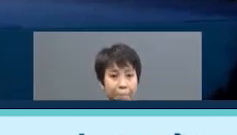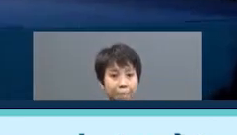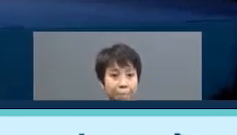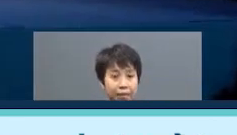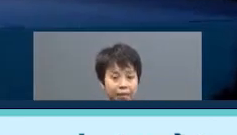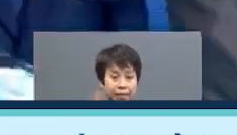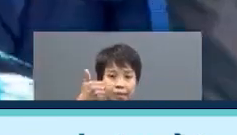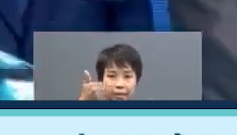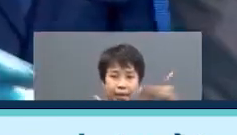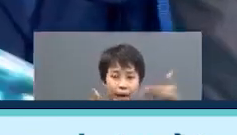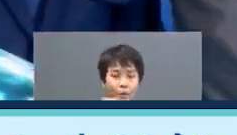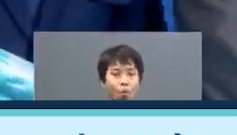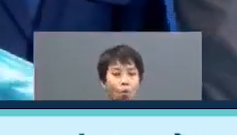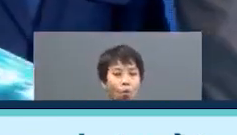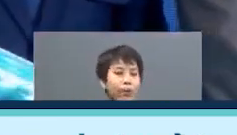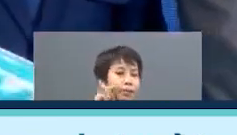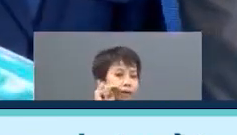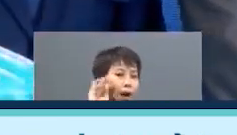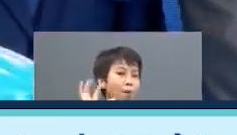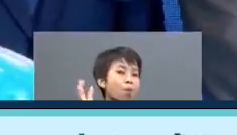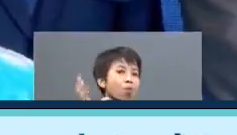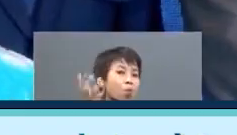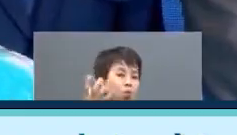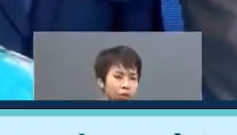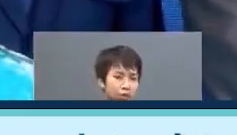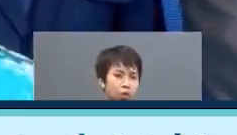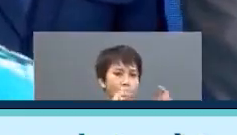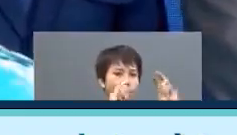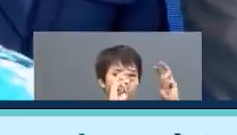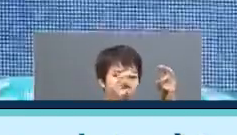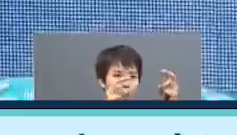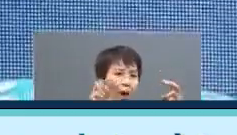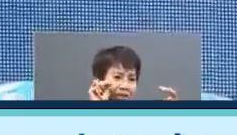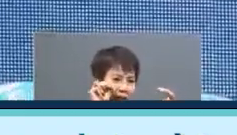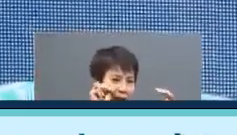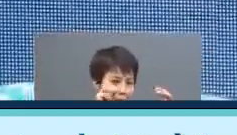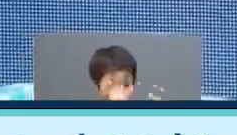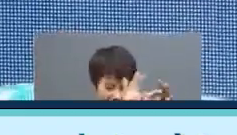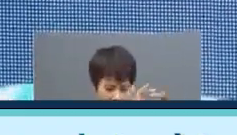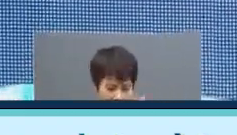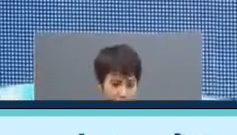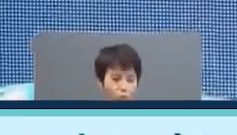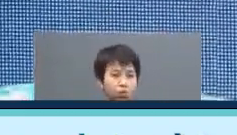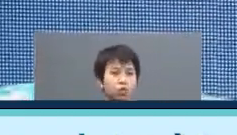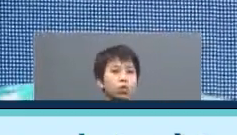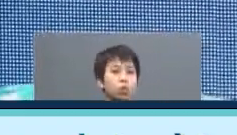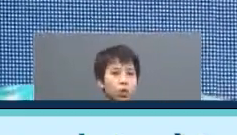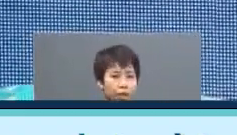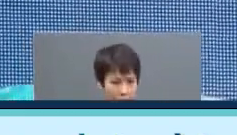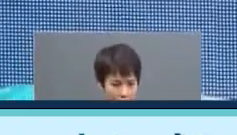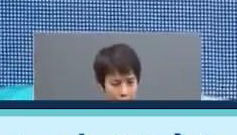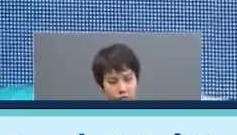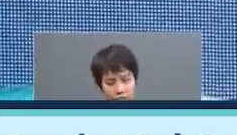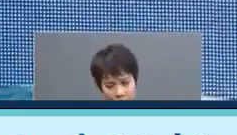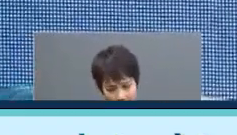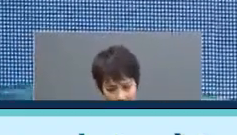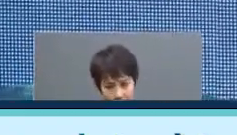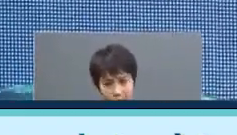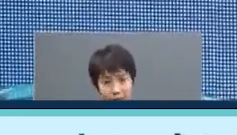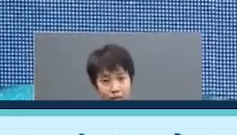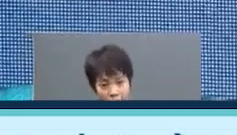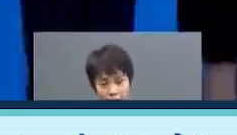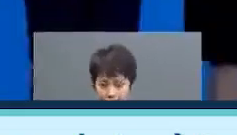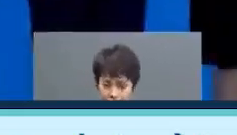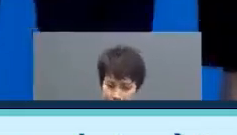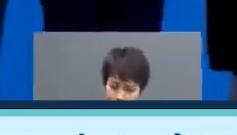รัฐบาลมีความมุ่งมั่นในการบริหารจัดการน้ำอย่างครอบคลุมเพื่อให้ทุกภาคส่วนมีน้ำใช้อย่างทั่วถึงและเท่าเทียมทั้งการระดม